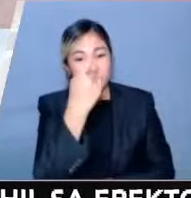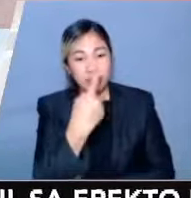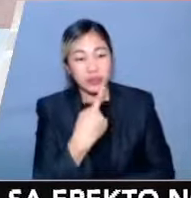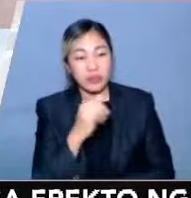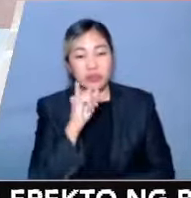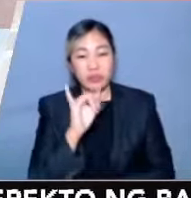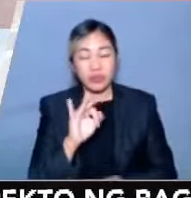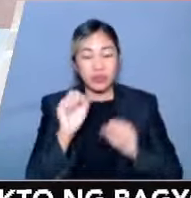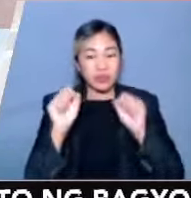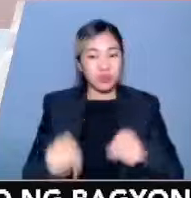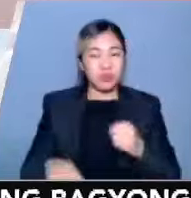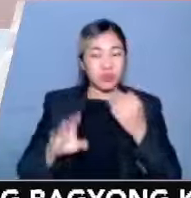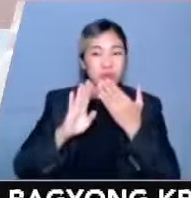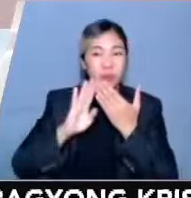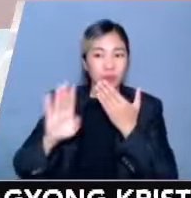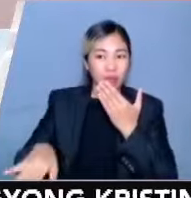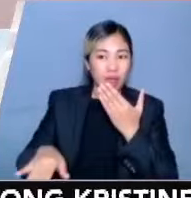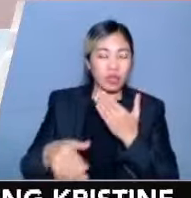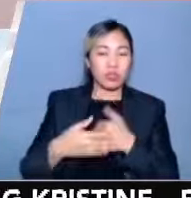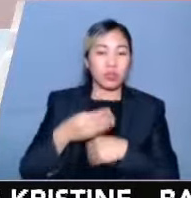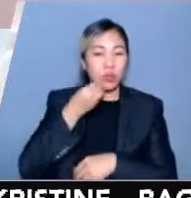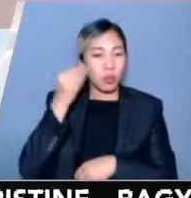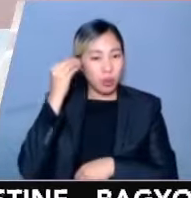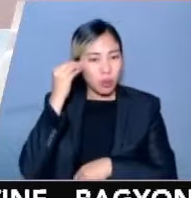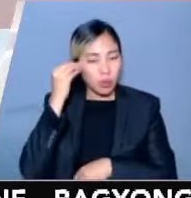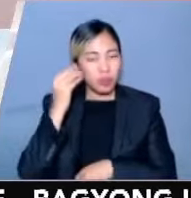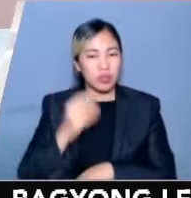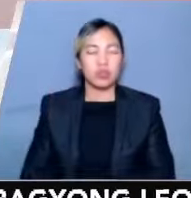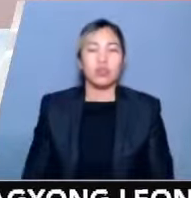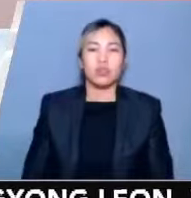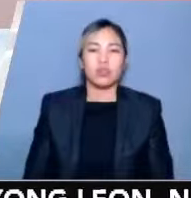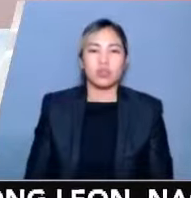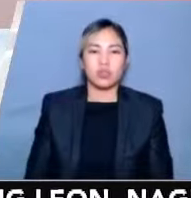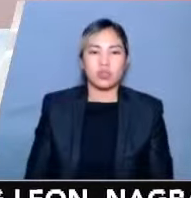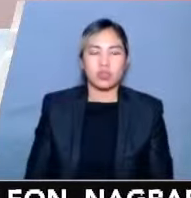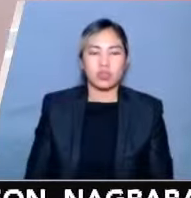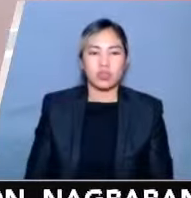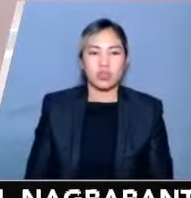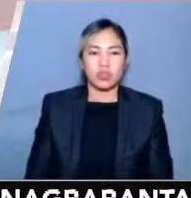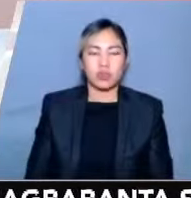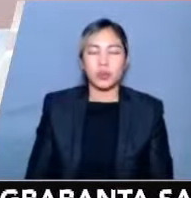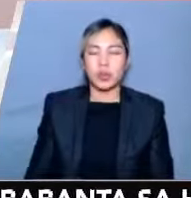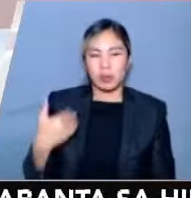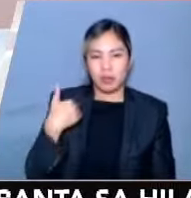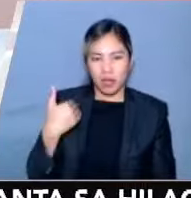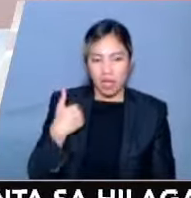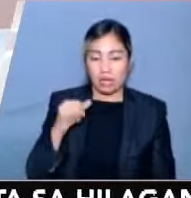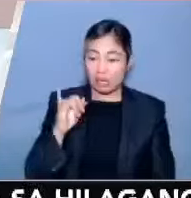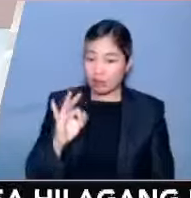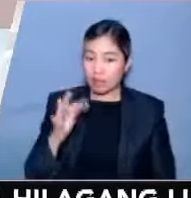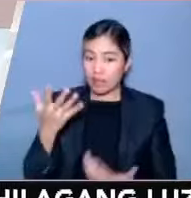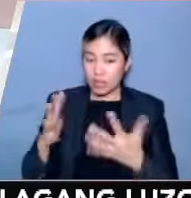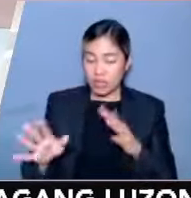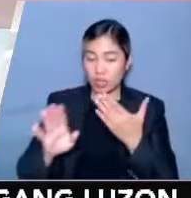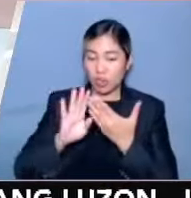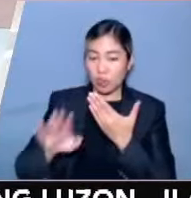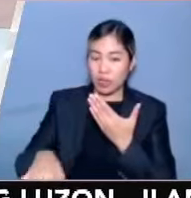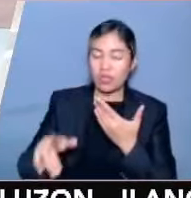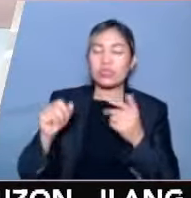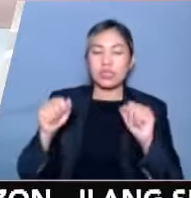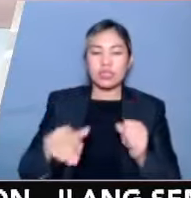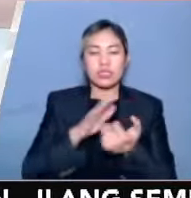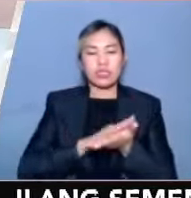mga tirahan, then ma-free up natin yung mga school buildings and classrooms, no, para